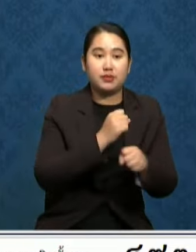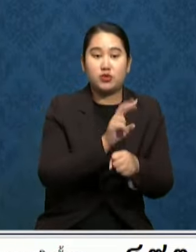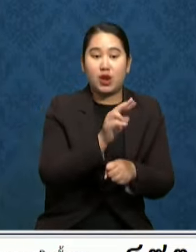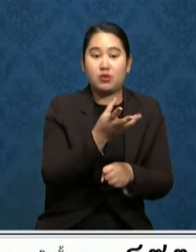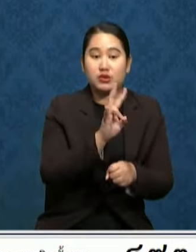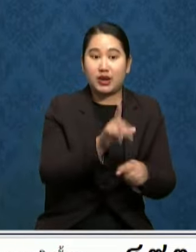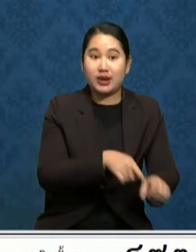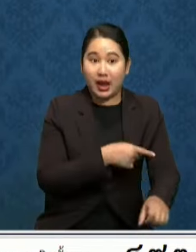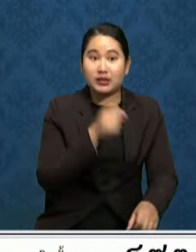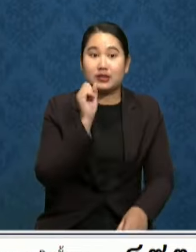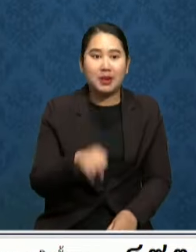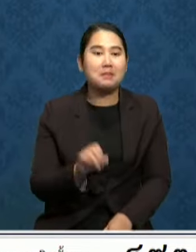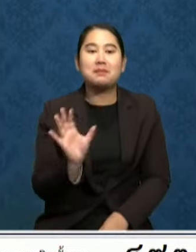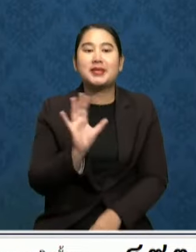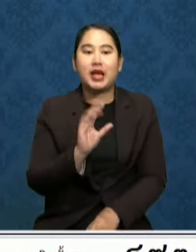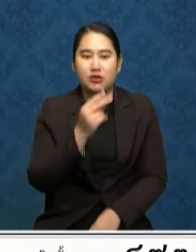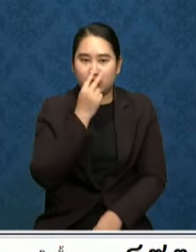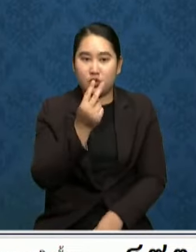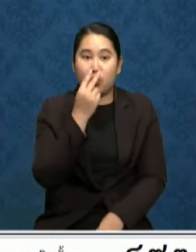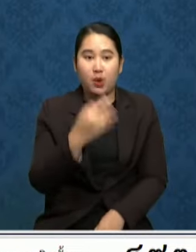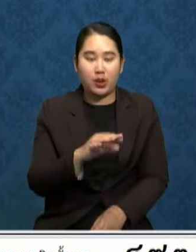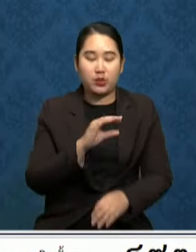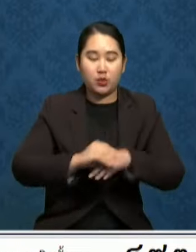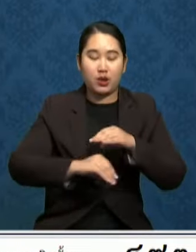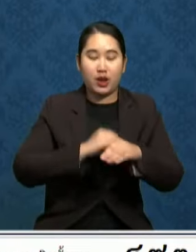ohisce Jasmine Red Sk